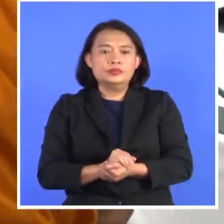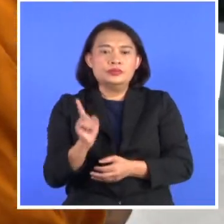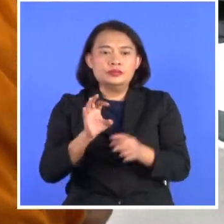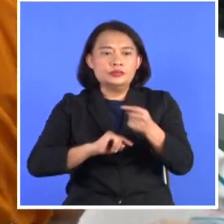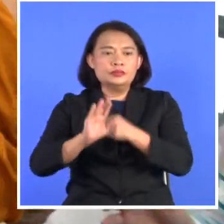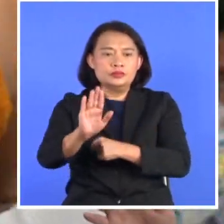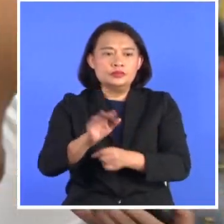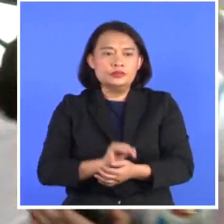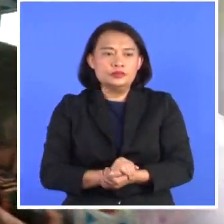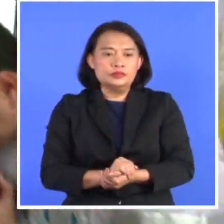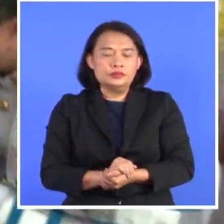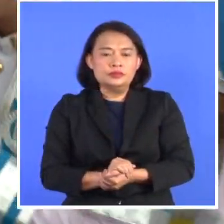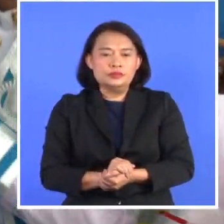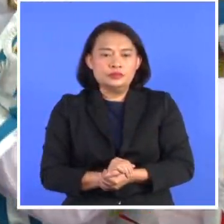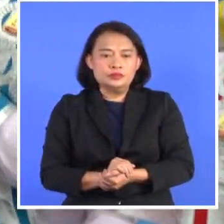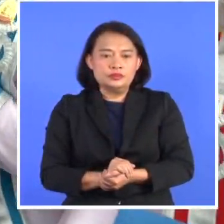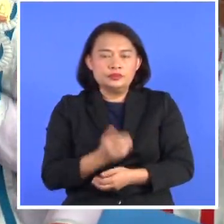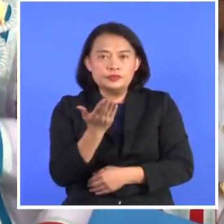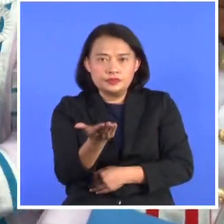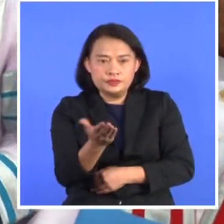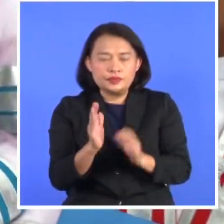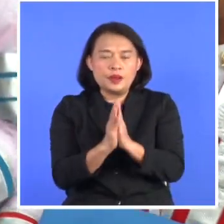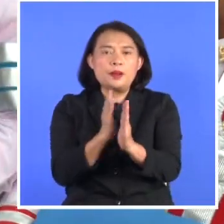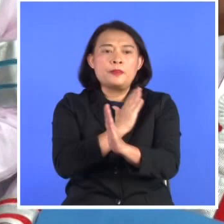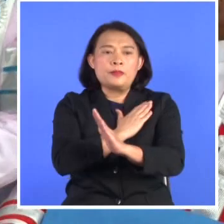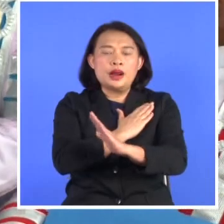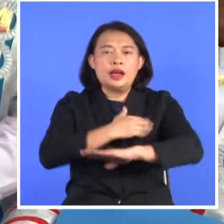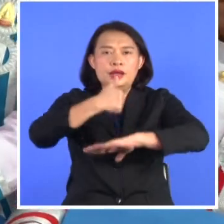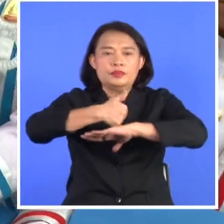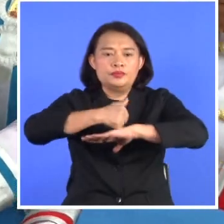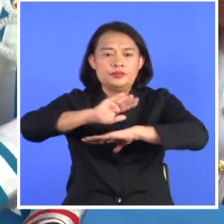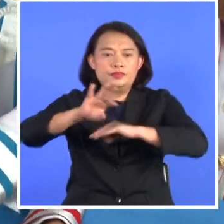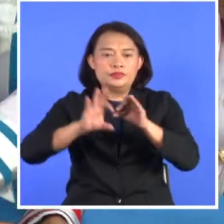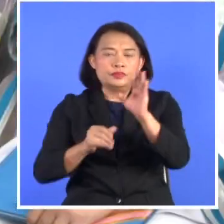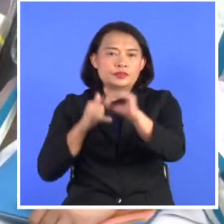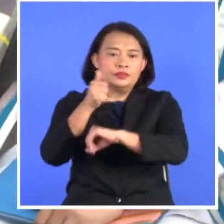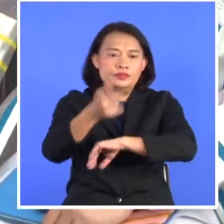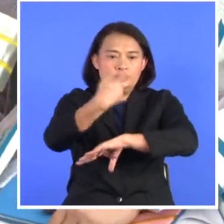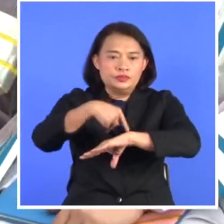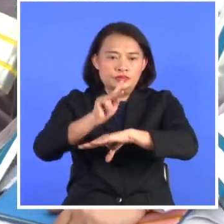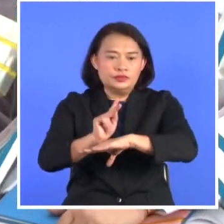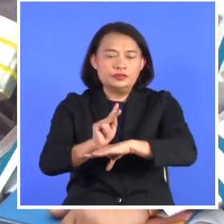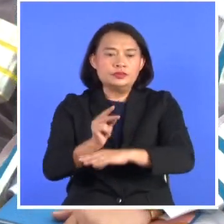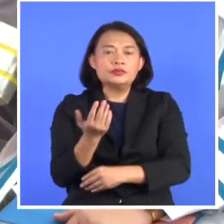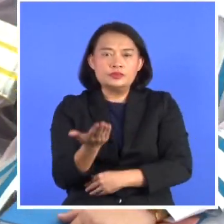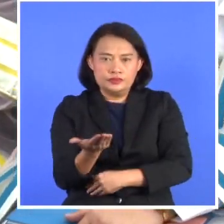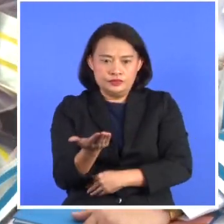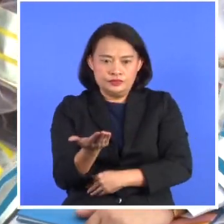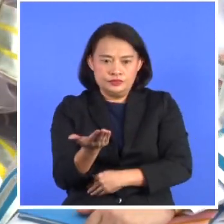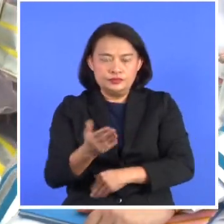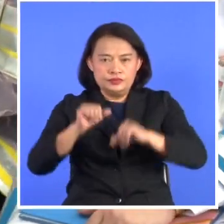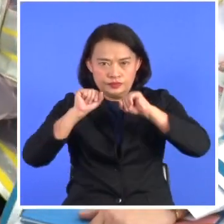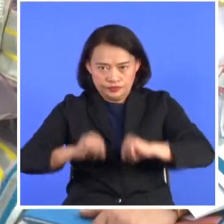อริยวงศ์สาคัญสมเด็จพระสังฆราชสกลมหาสังฆปริณายกเสด็จเป็นองค์ประธานในพิธีนะคะและมีมติเป็น